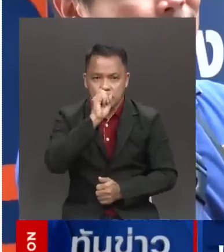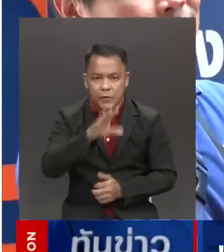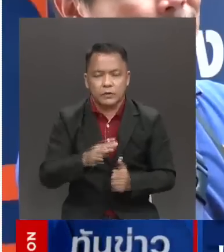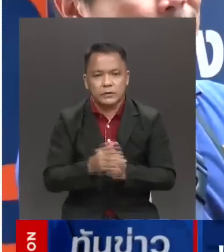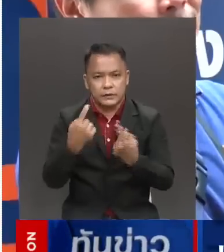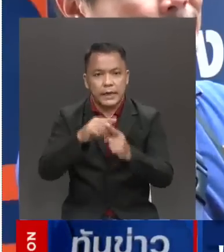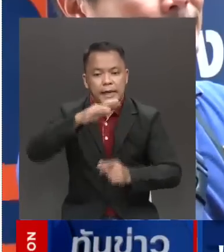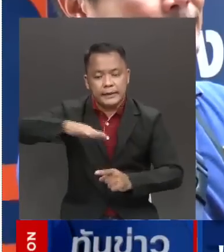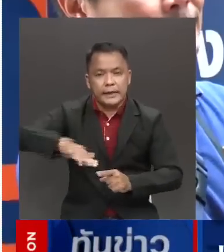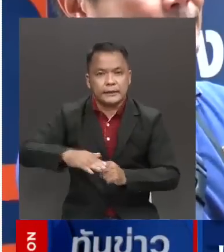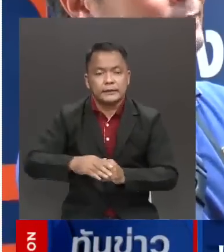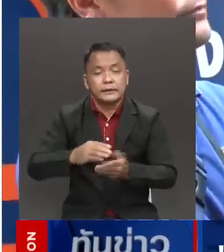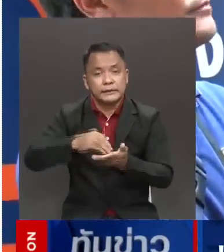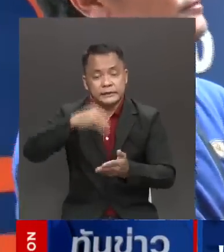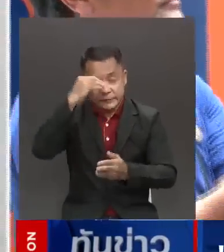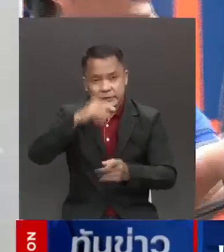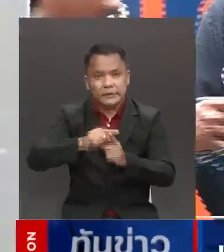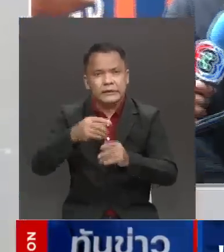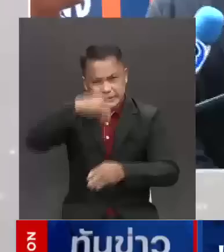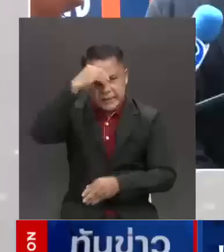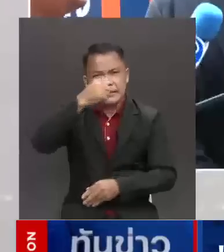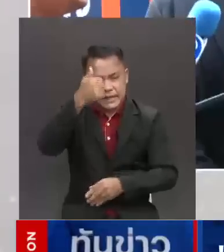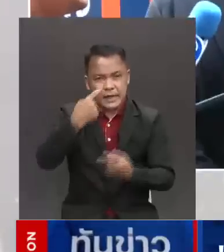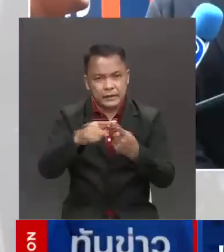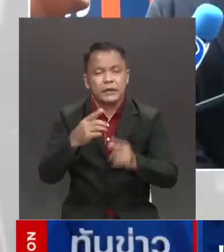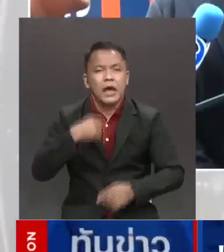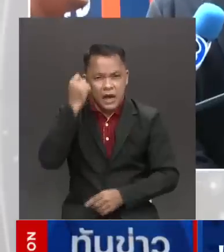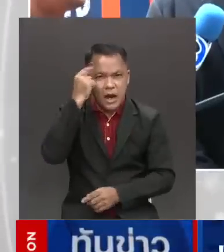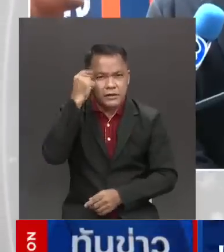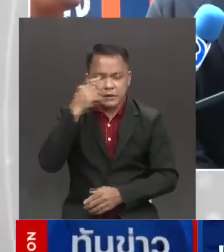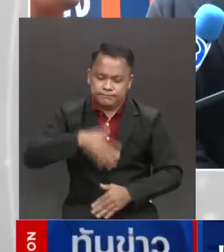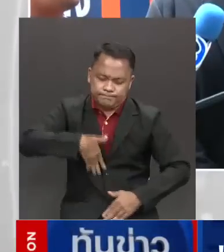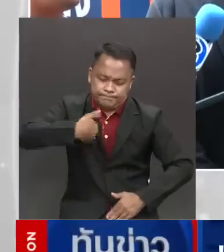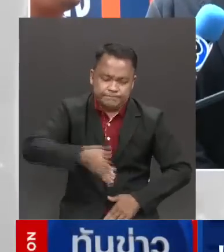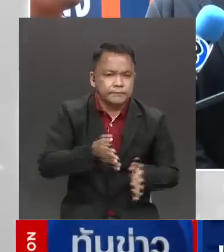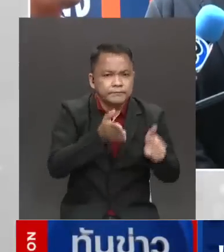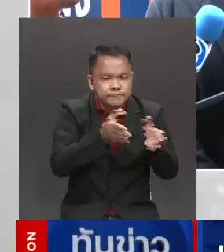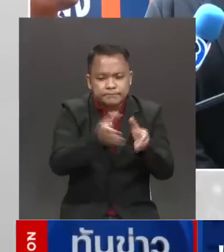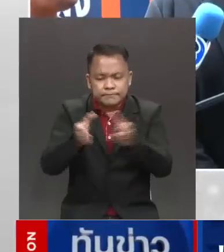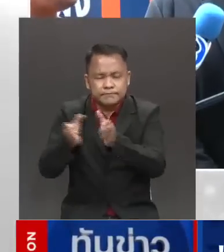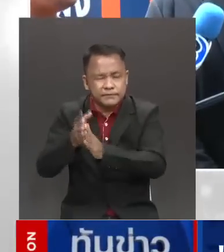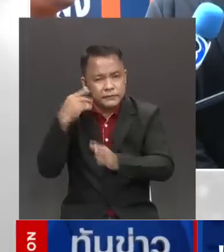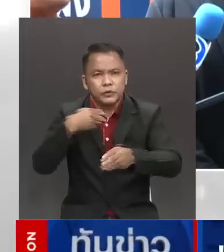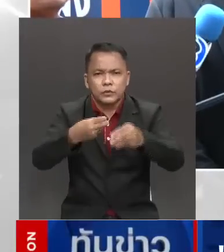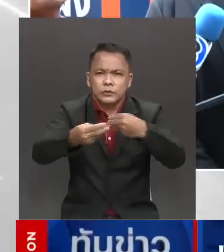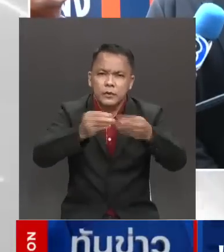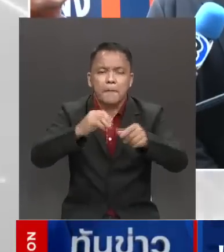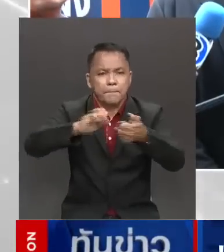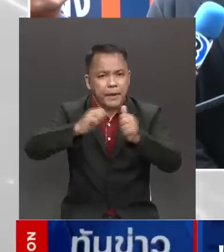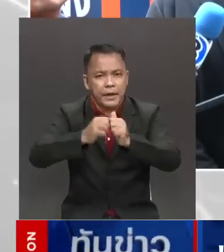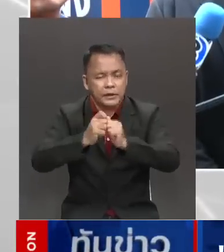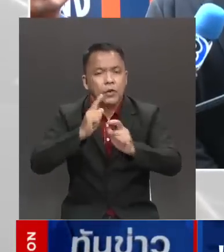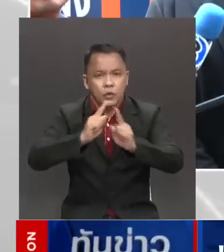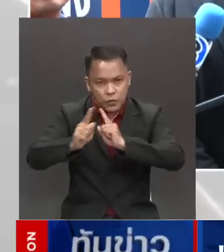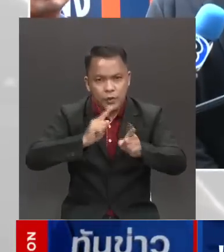แม้แต่เด็กที่ไม่มีสัญชาติก็ยังมีสิทธิ์เรียนนะผมเข้าใจความไม่สบายใจของทุกฝ่าย แต่การคลี่คลายปัญหาเนี้ยมันจำเป็นต้องใช้